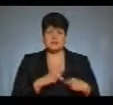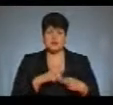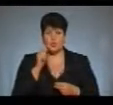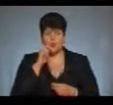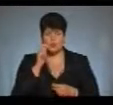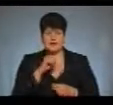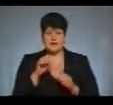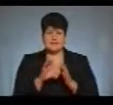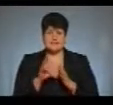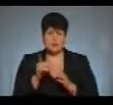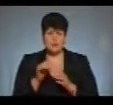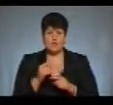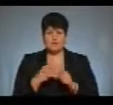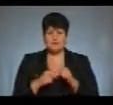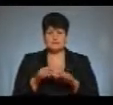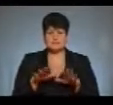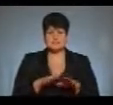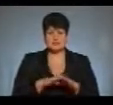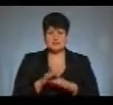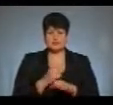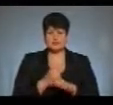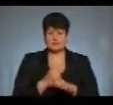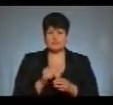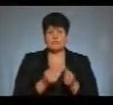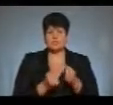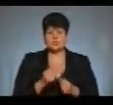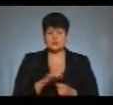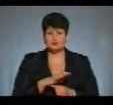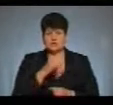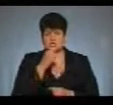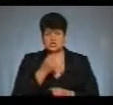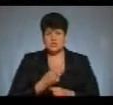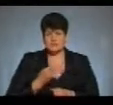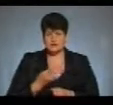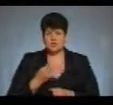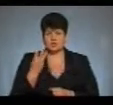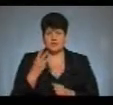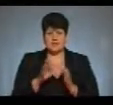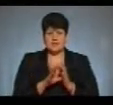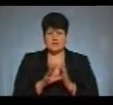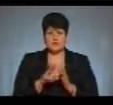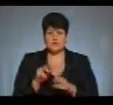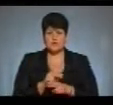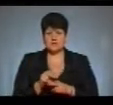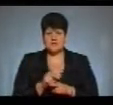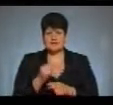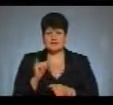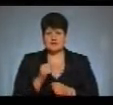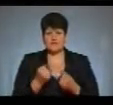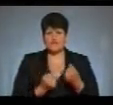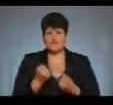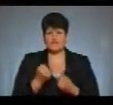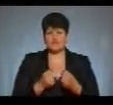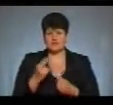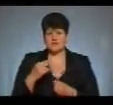автомобілі «Міцубіші» поверталися з місця виконання робіт. У машині знаходились старший майстер, троє електромонтерів та водій, повідомив речник